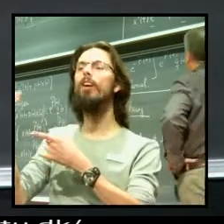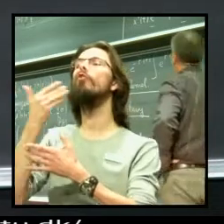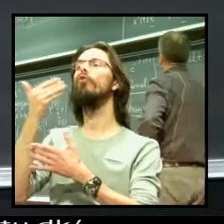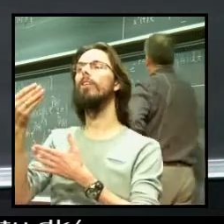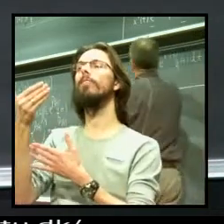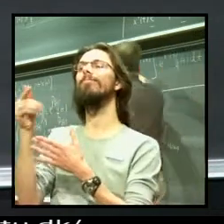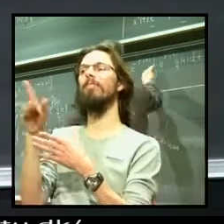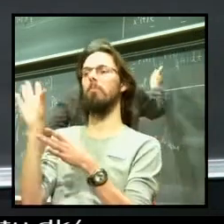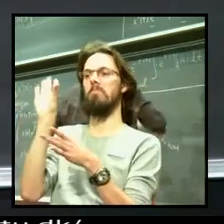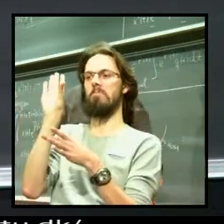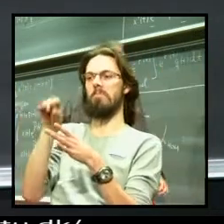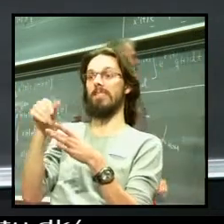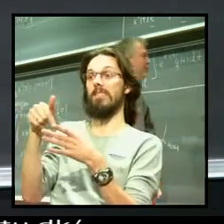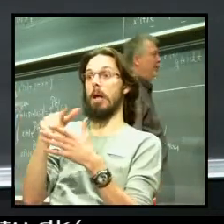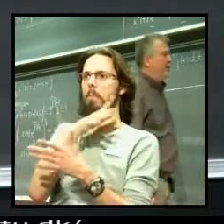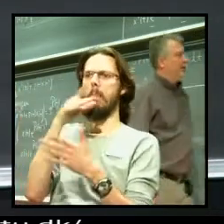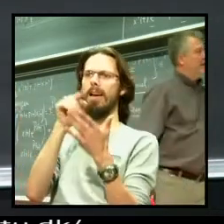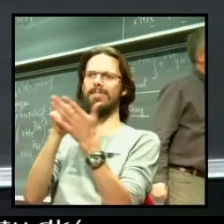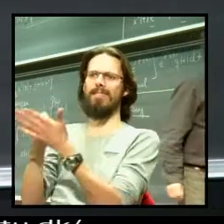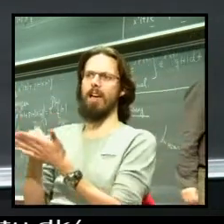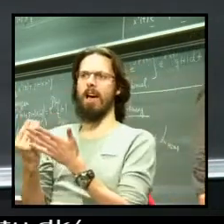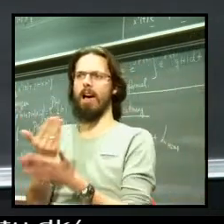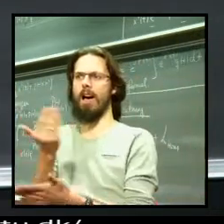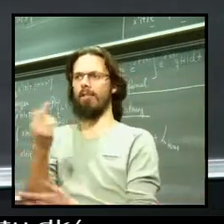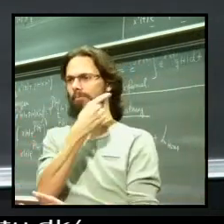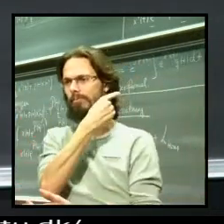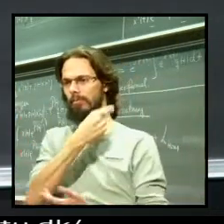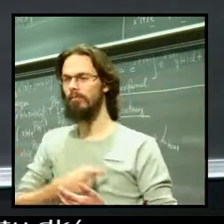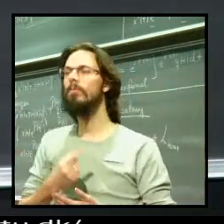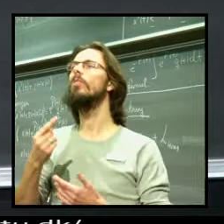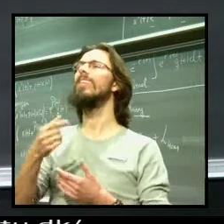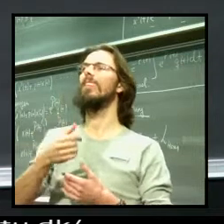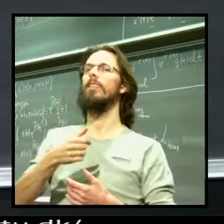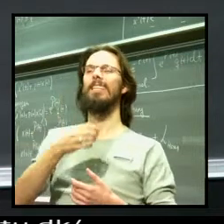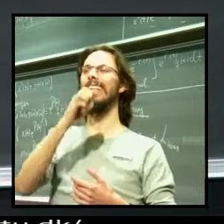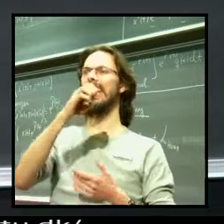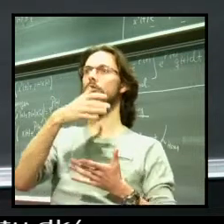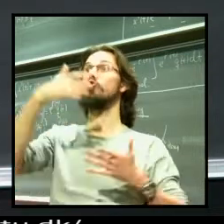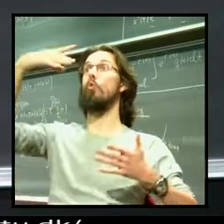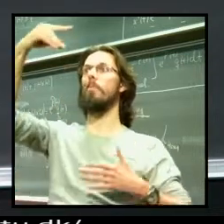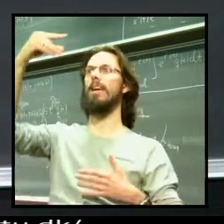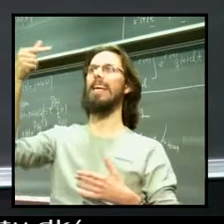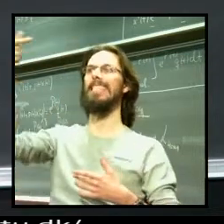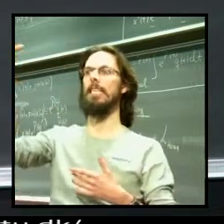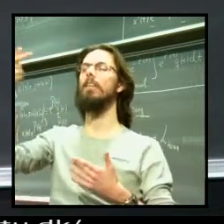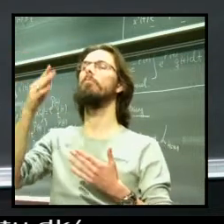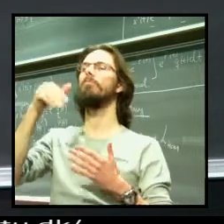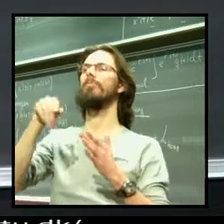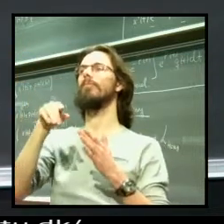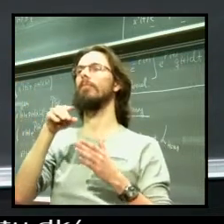jo rigtig mange steder her. Så lad os se en gang. E i store PRT, det er så e i minus